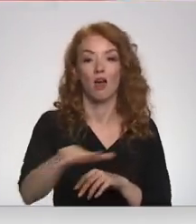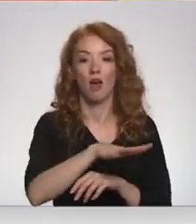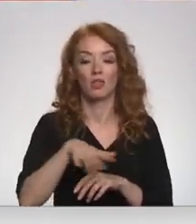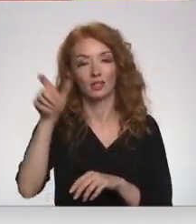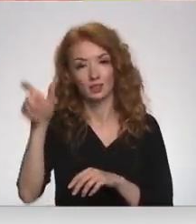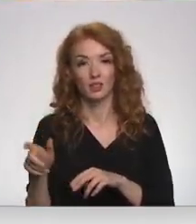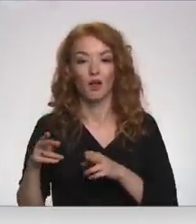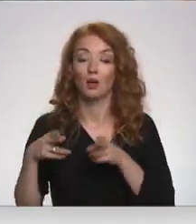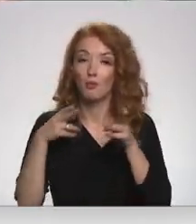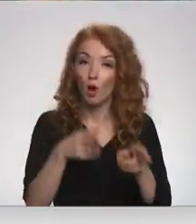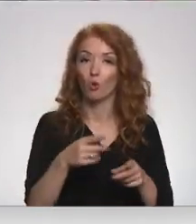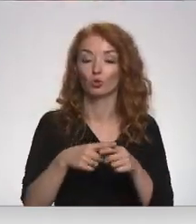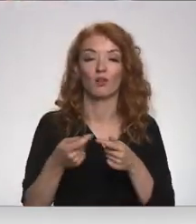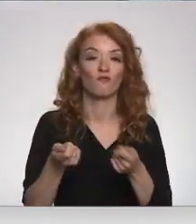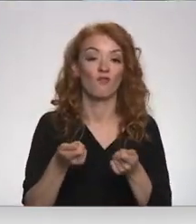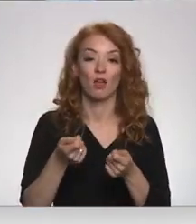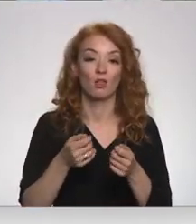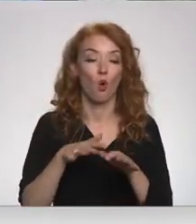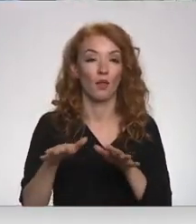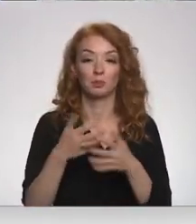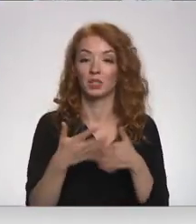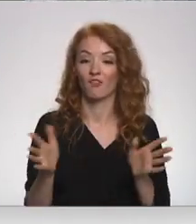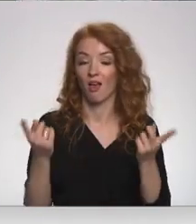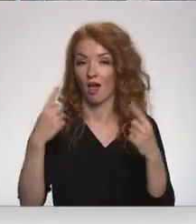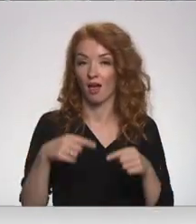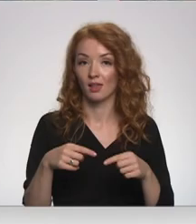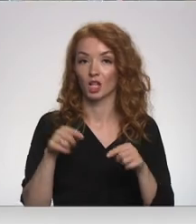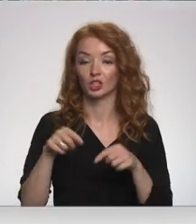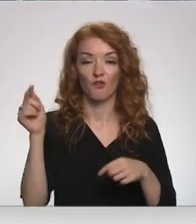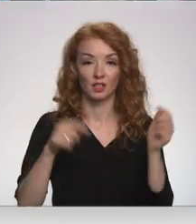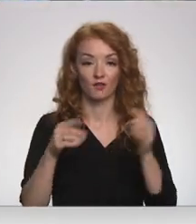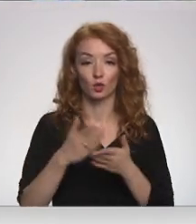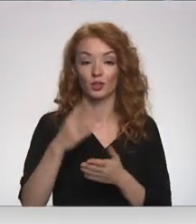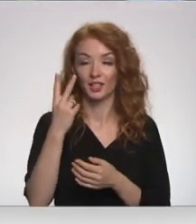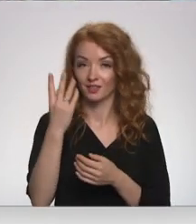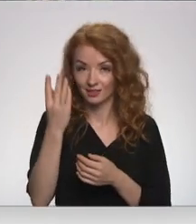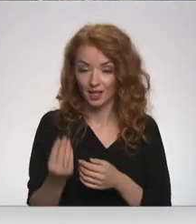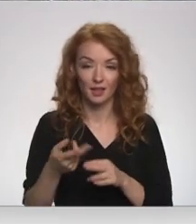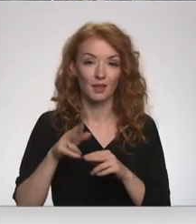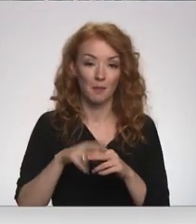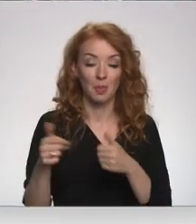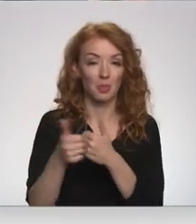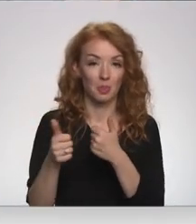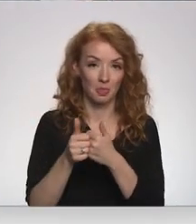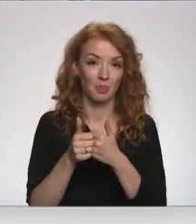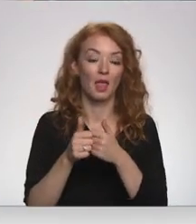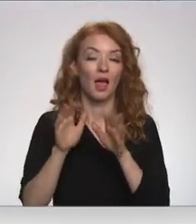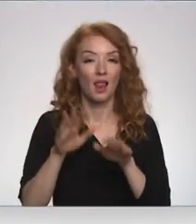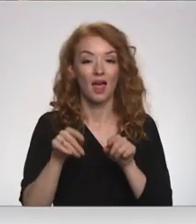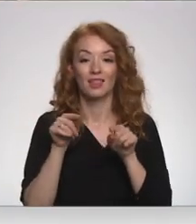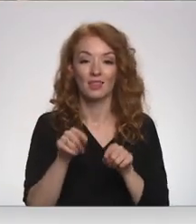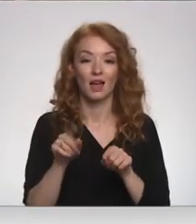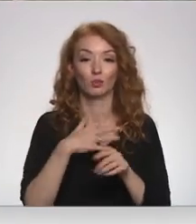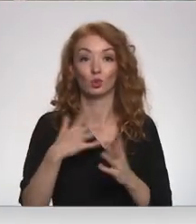brauc, organizot ar savā brīvajā laikā, brauc un būvē. Festivāls Bandava notika divas dienas, tāpēc netālu no senā ciema pletās arī